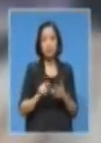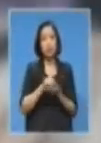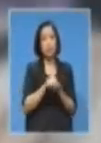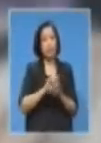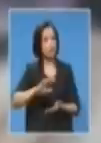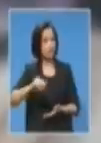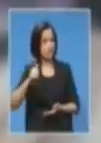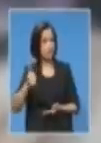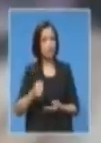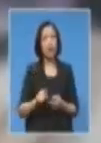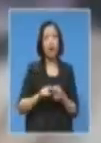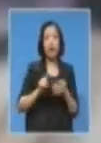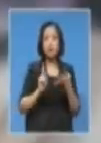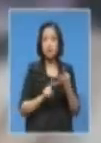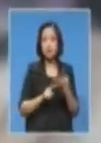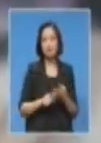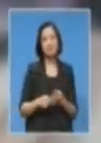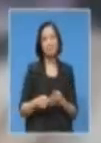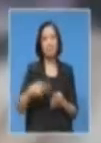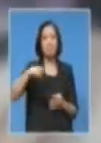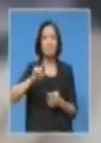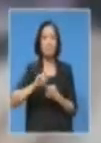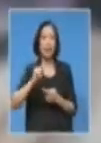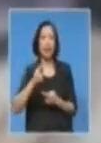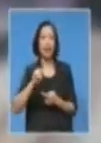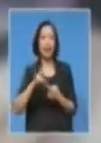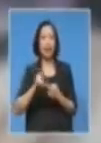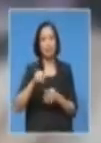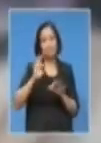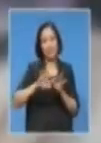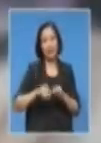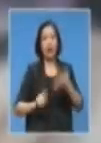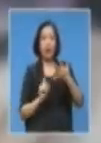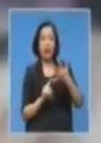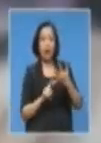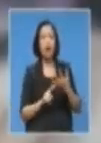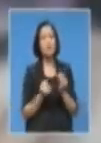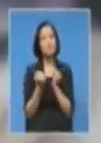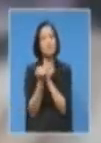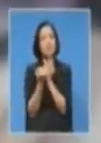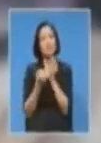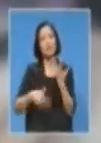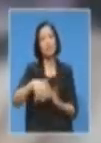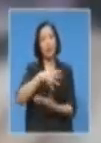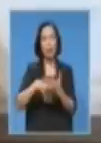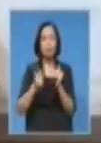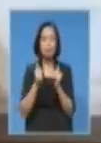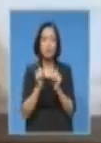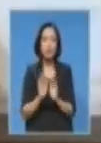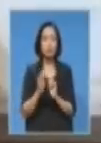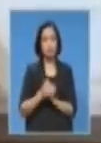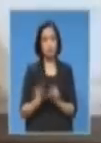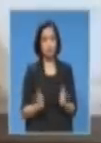การดีขึ้น4ในเรื่องของการประหยัดพลังงานแล้วก็5ในเรื่องของการเป็นมิตรกับสิ่งแวดล้อมครับ สำหรับอีกกลุ่มงานนึง